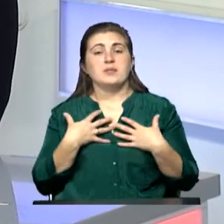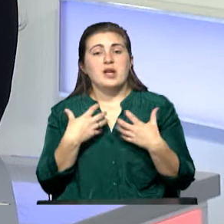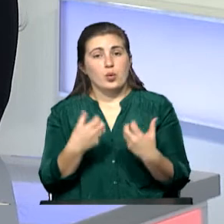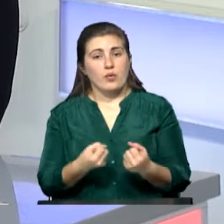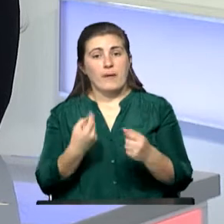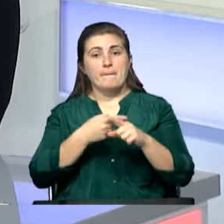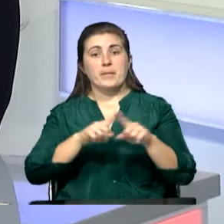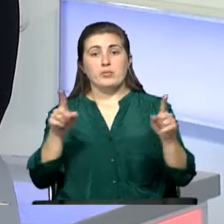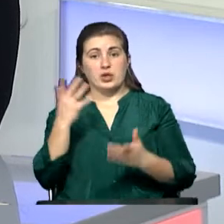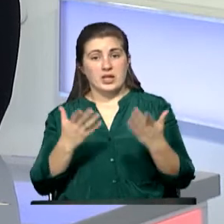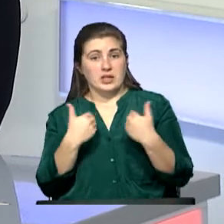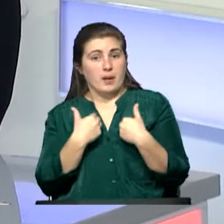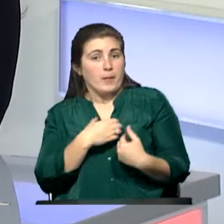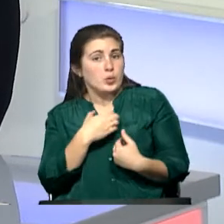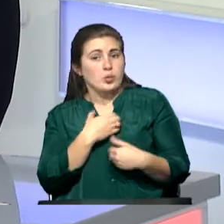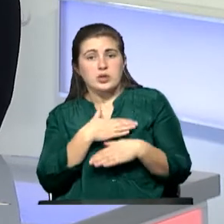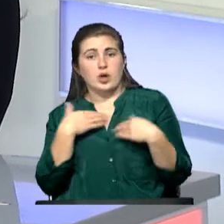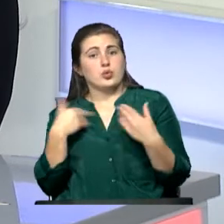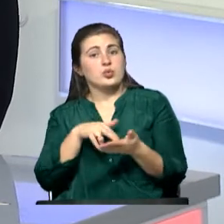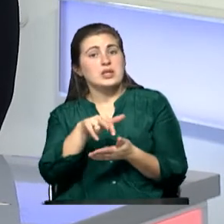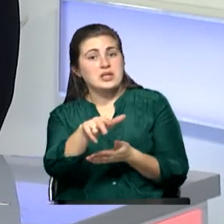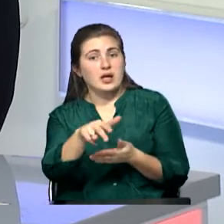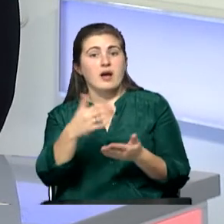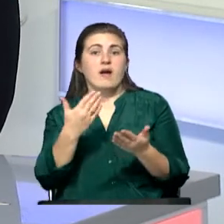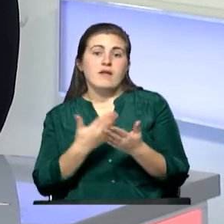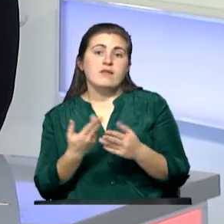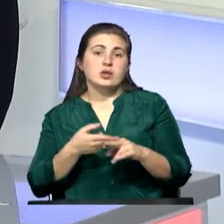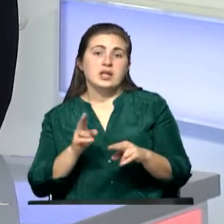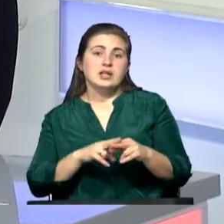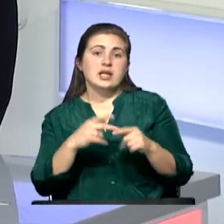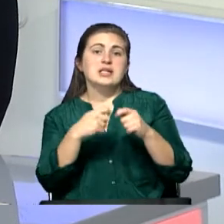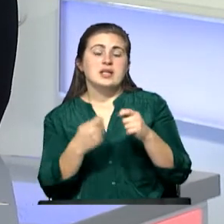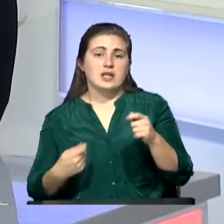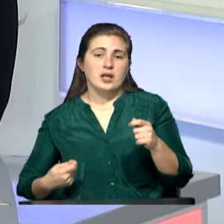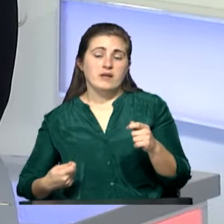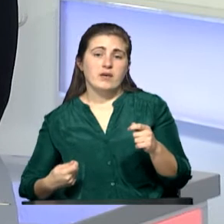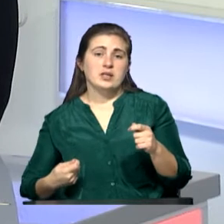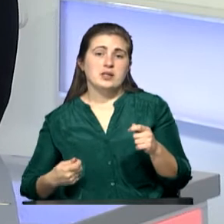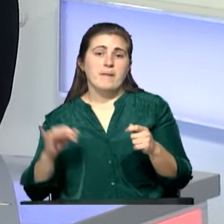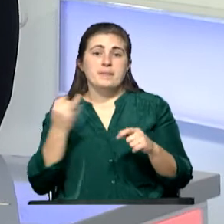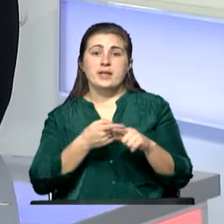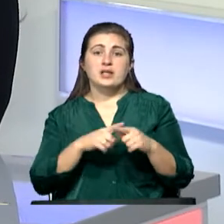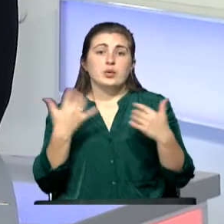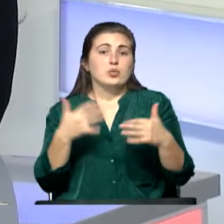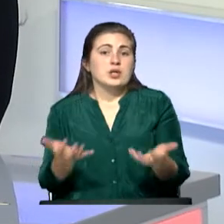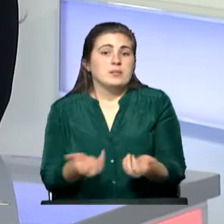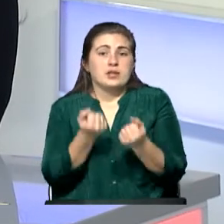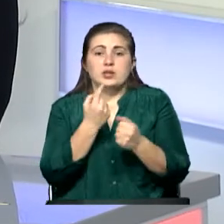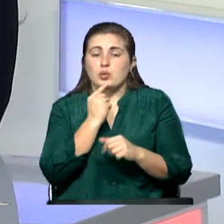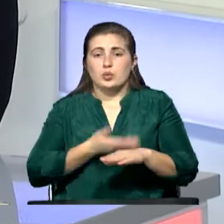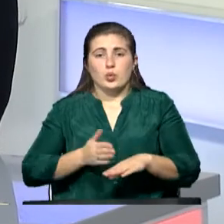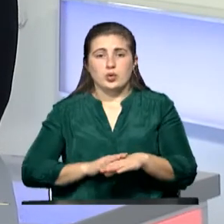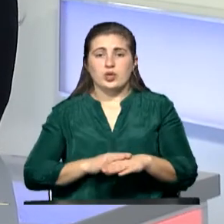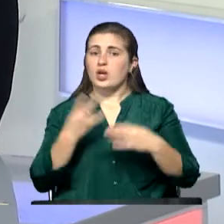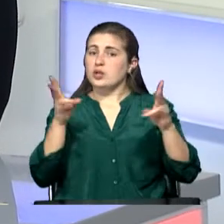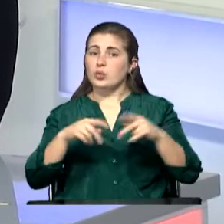потому что если я боюсь и не хочу идти, вот это затягивается, и тогда уже спасти сложно. Не стоит